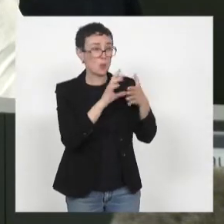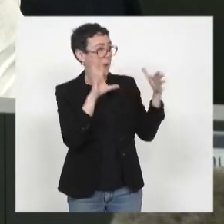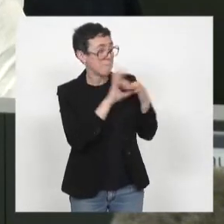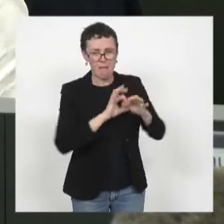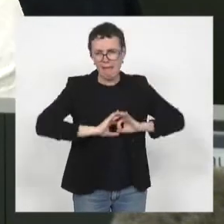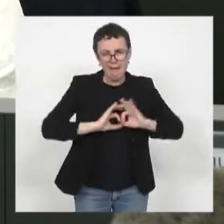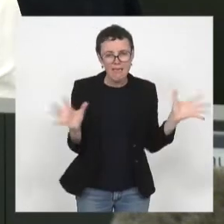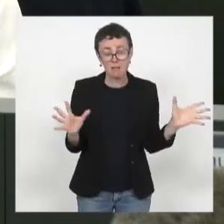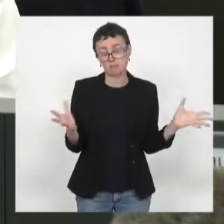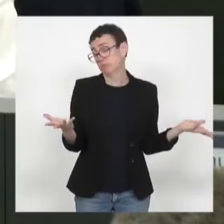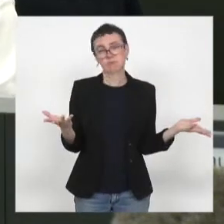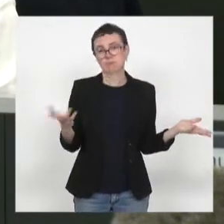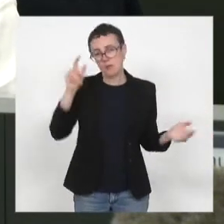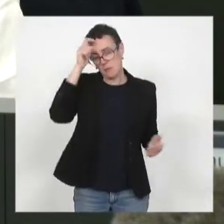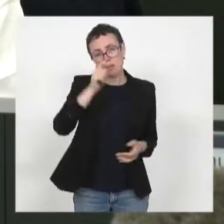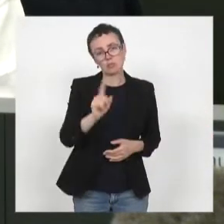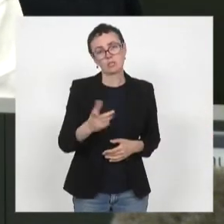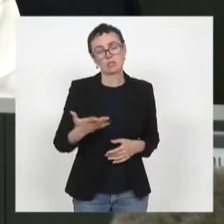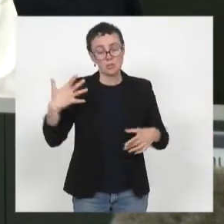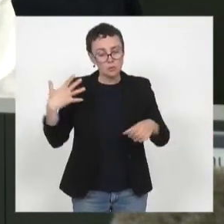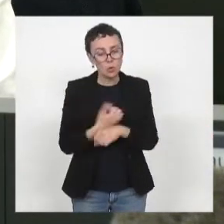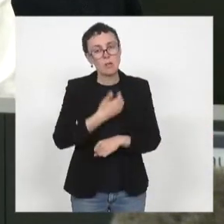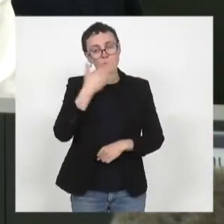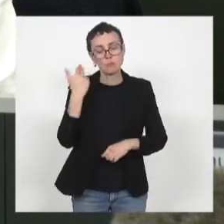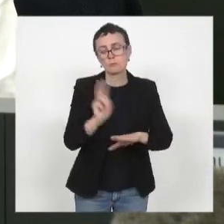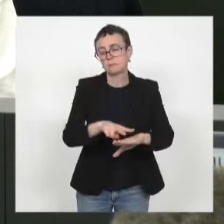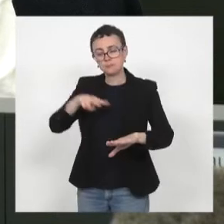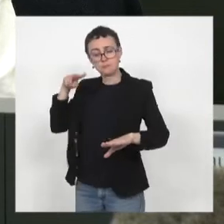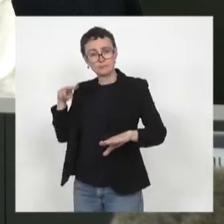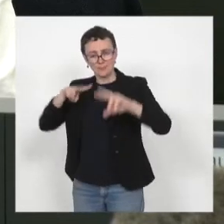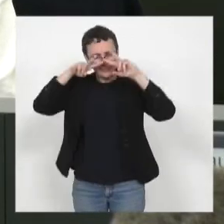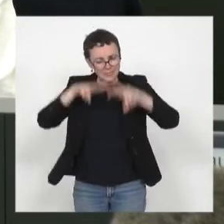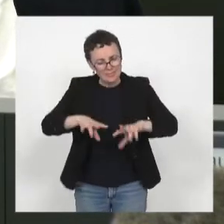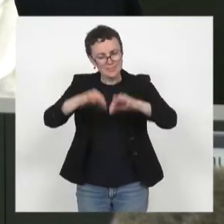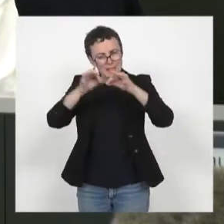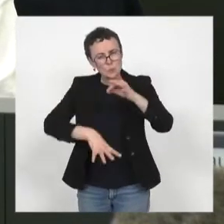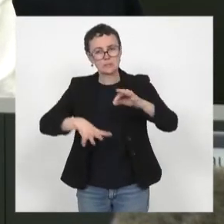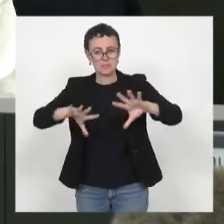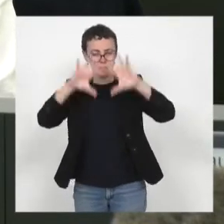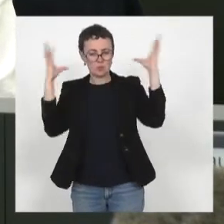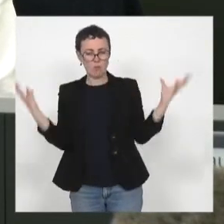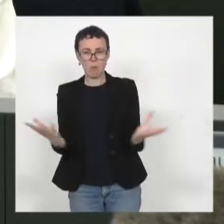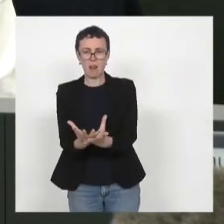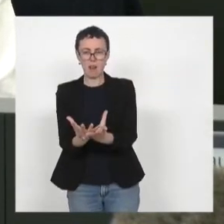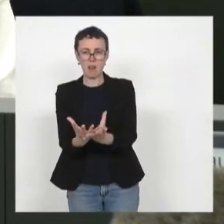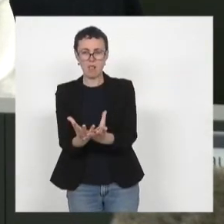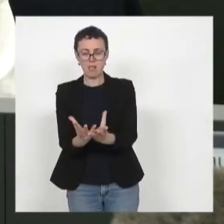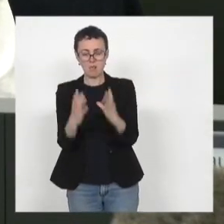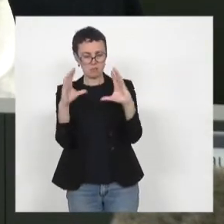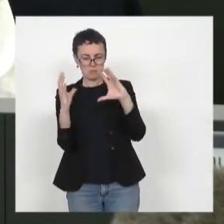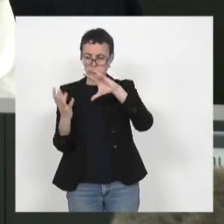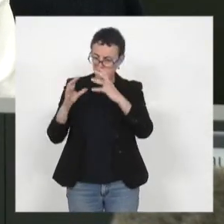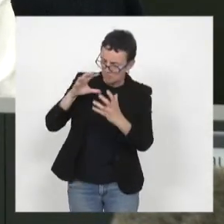l'État. Il eût pourtant fallu faire un diagnostic global pour décider d'une stratégie et définir un plan d'action.